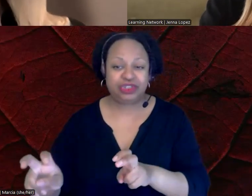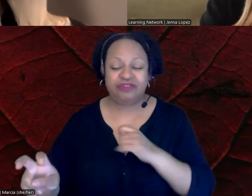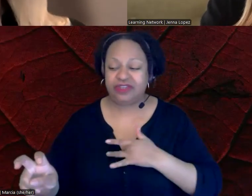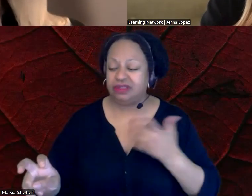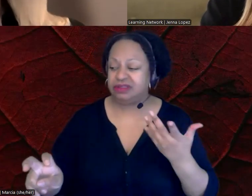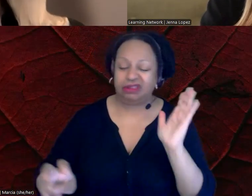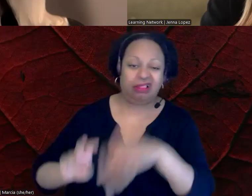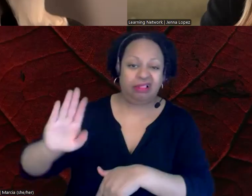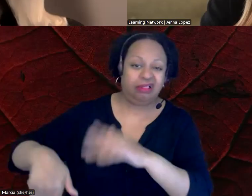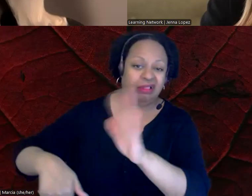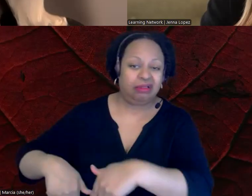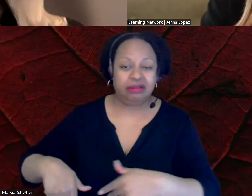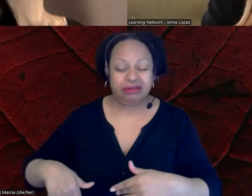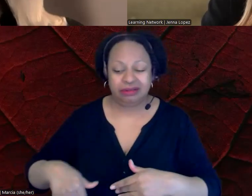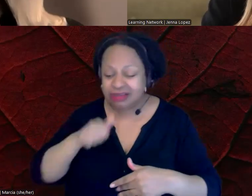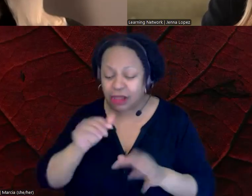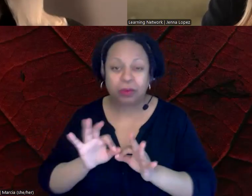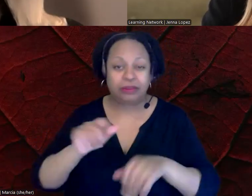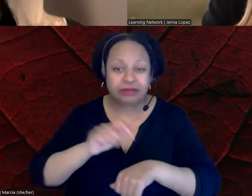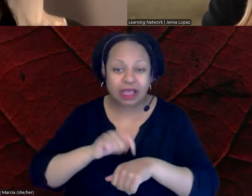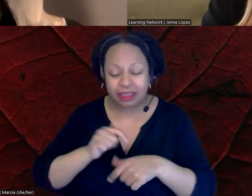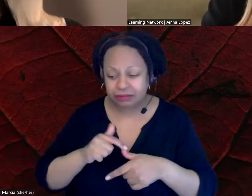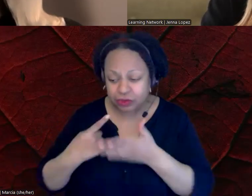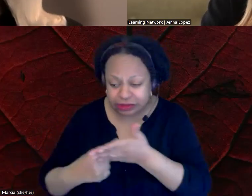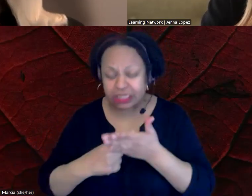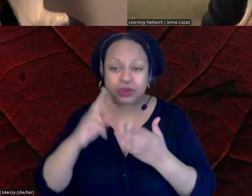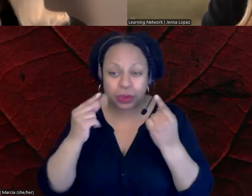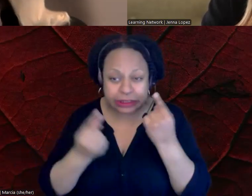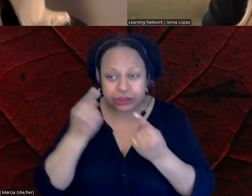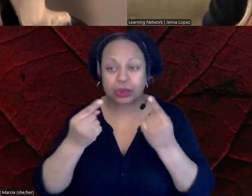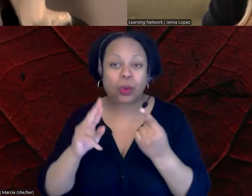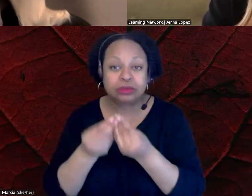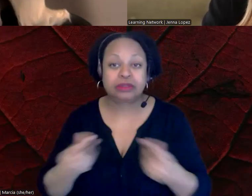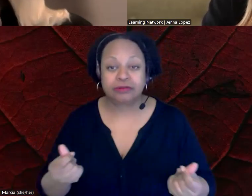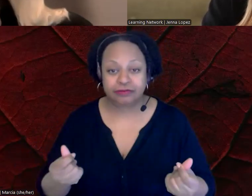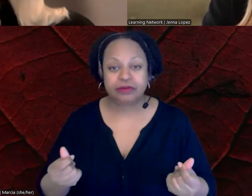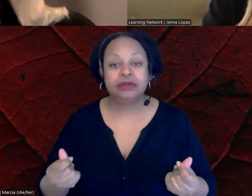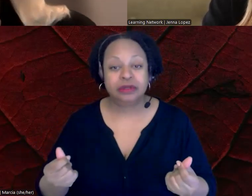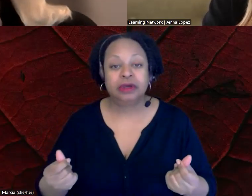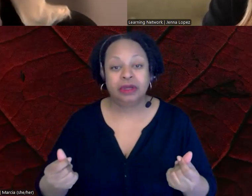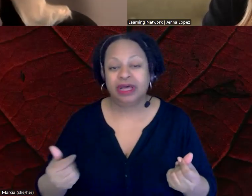n'ai pas une bonne réponse en tête, mais je vais y réfléchir. Je serai heureuse encore une fois d'en parler avec vous.